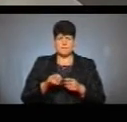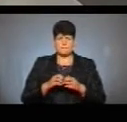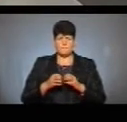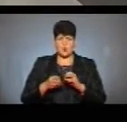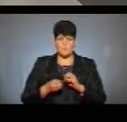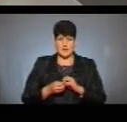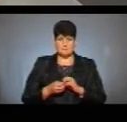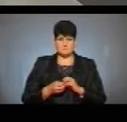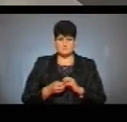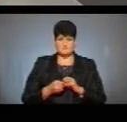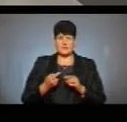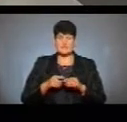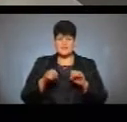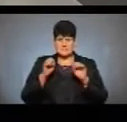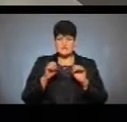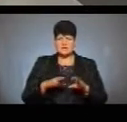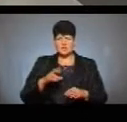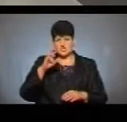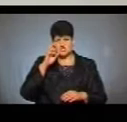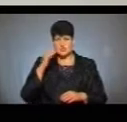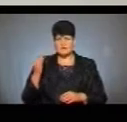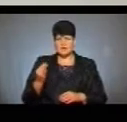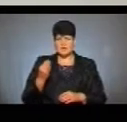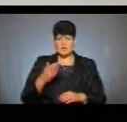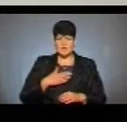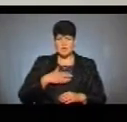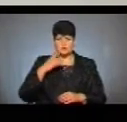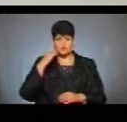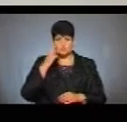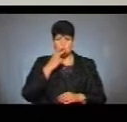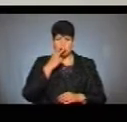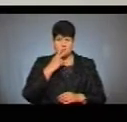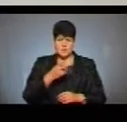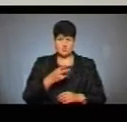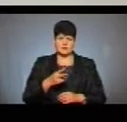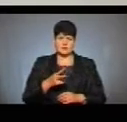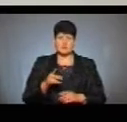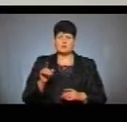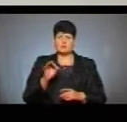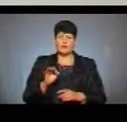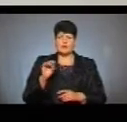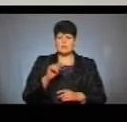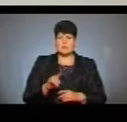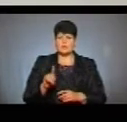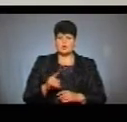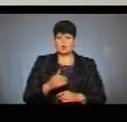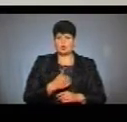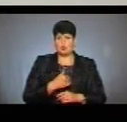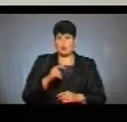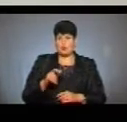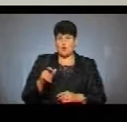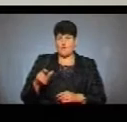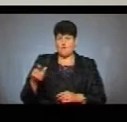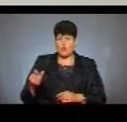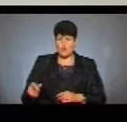а це здача державних інтересів. На нашу думку, ми бачили в сюжеті про те, що добровольці і